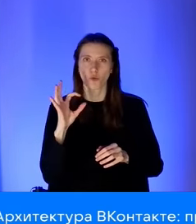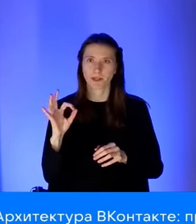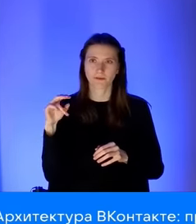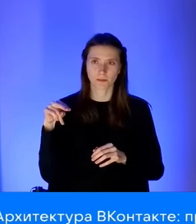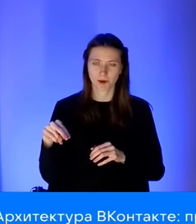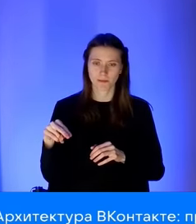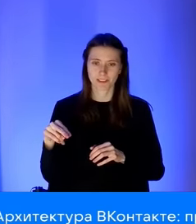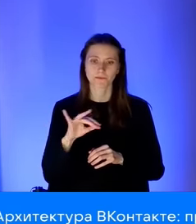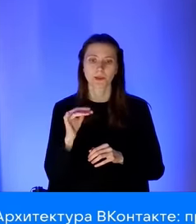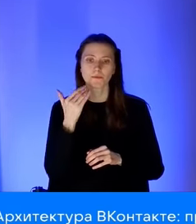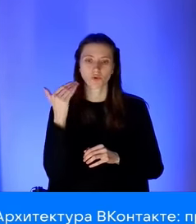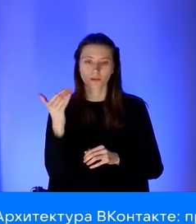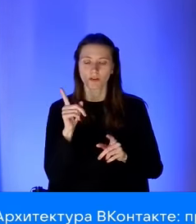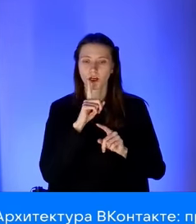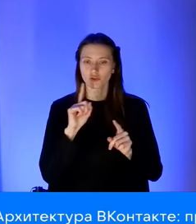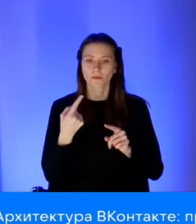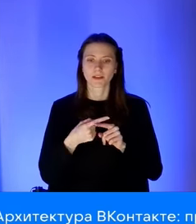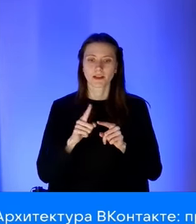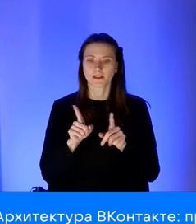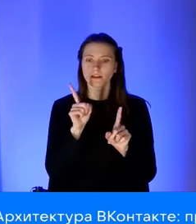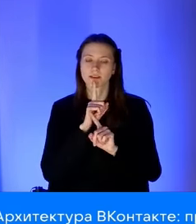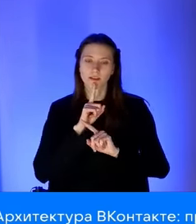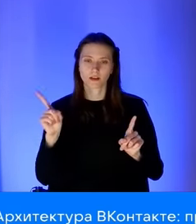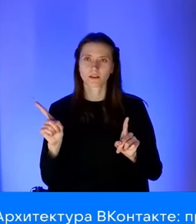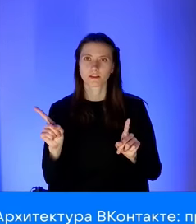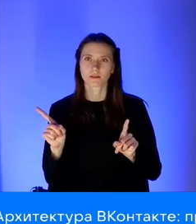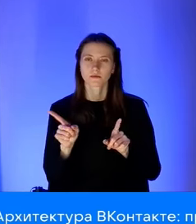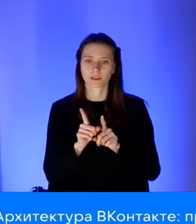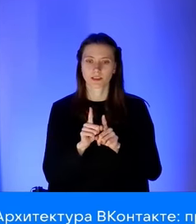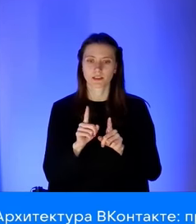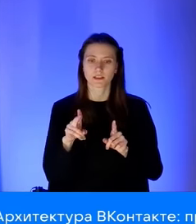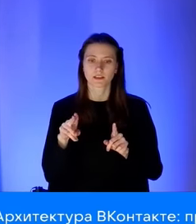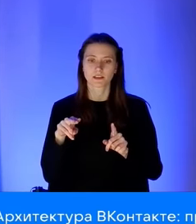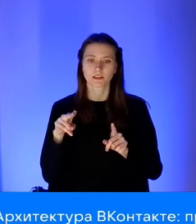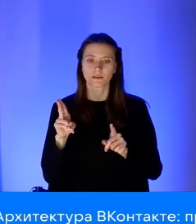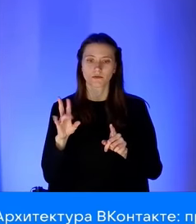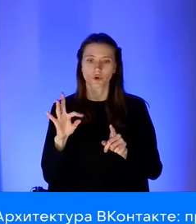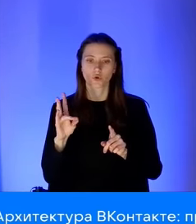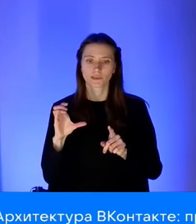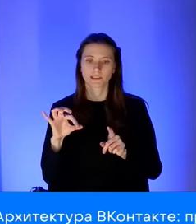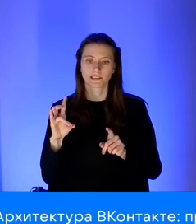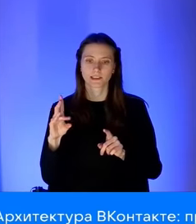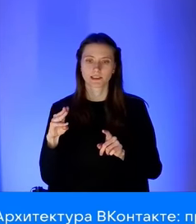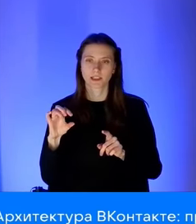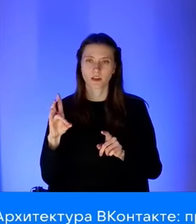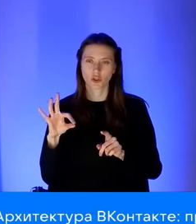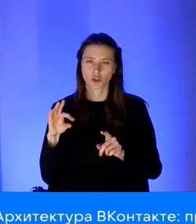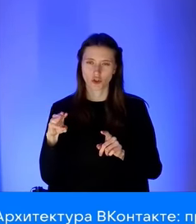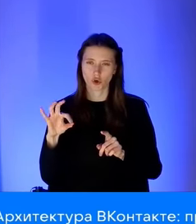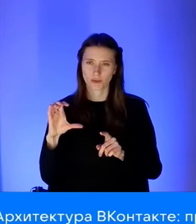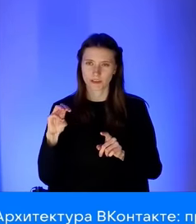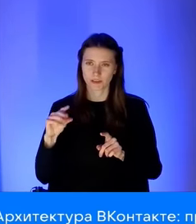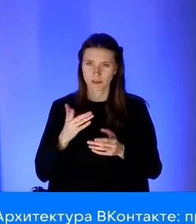последняя особенность - это некоторые трефы в сторону консистентность Ну то есть у